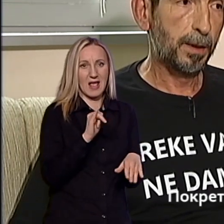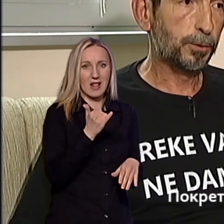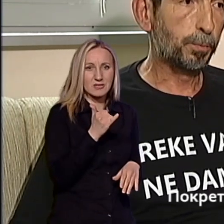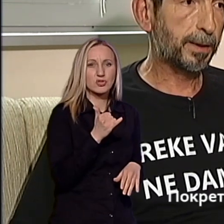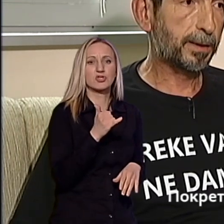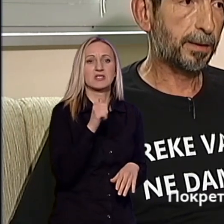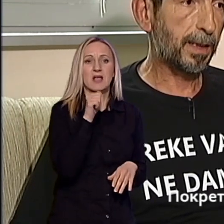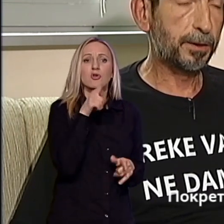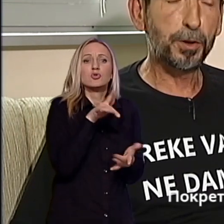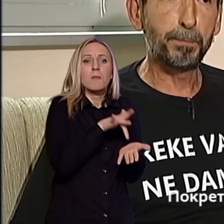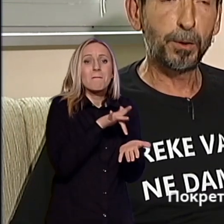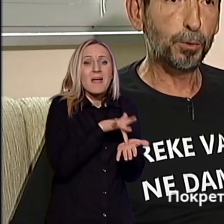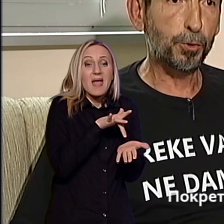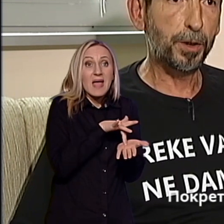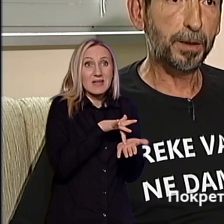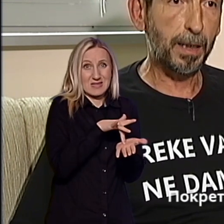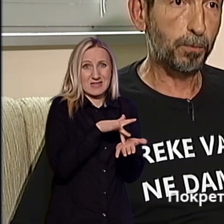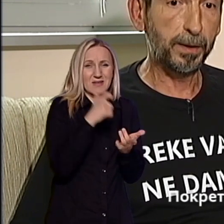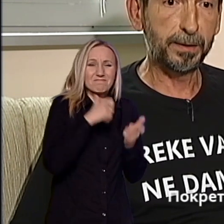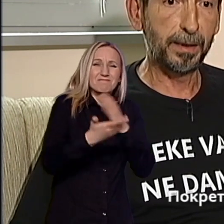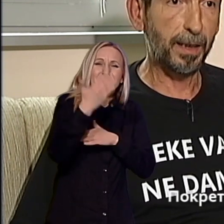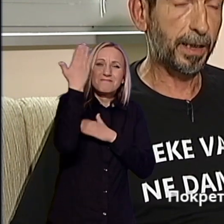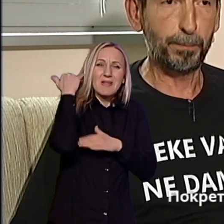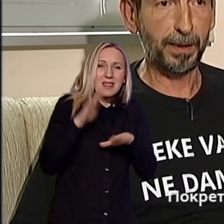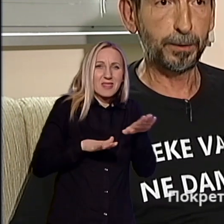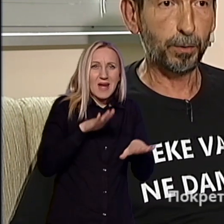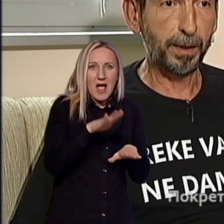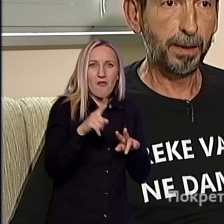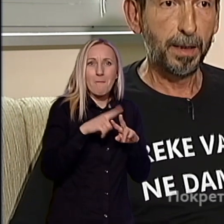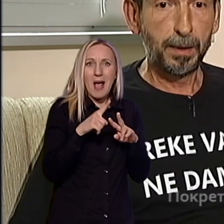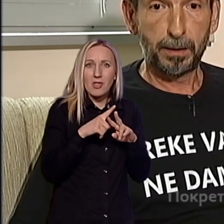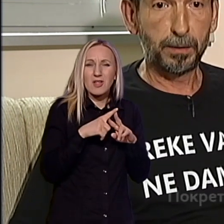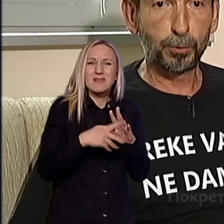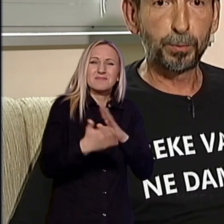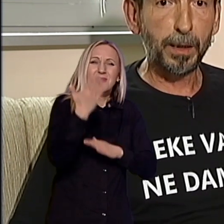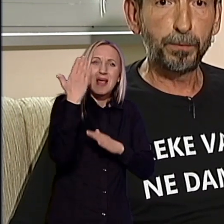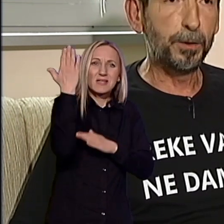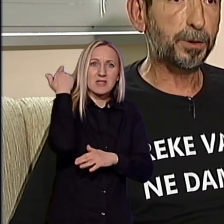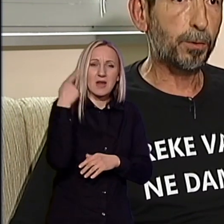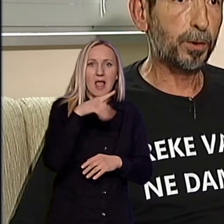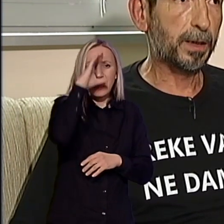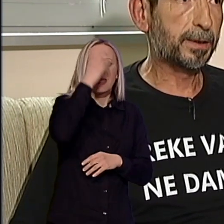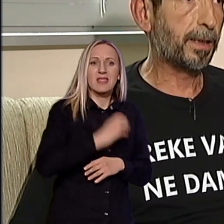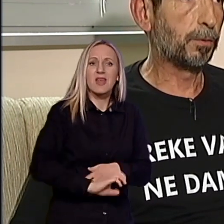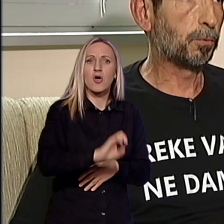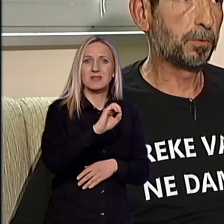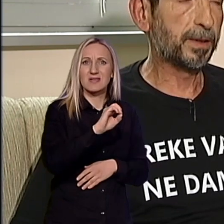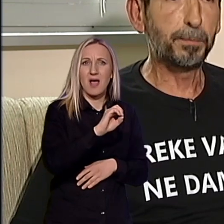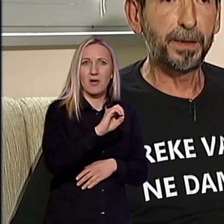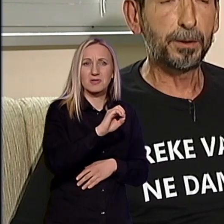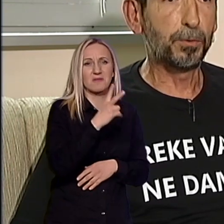pritoka su mesta na nalazišta paleontoloških tragova iz daleke praistorije. To su tragovi dinosaurija stariji